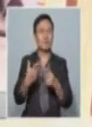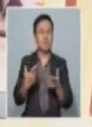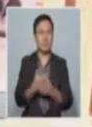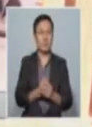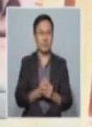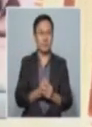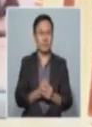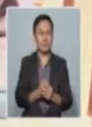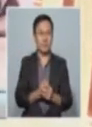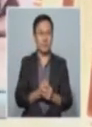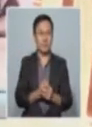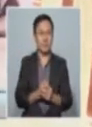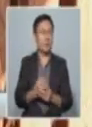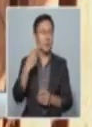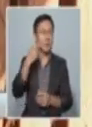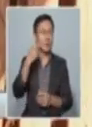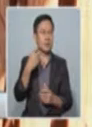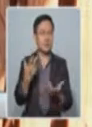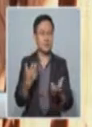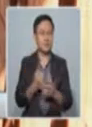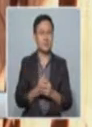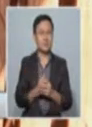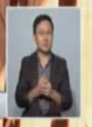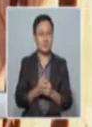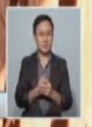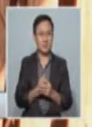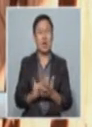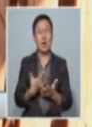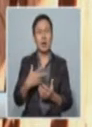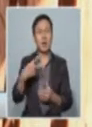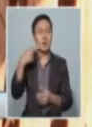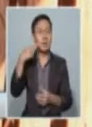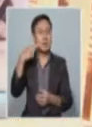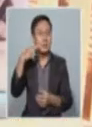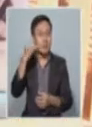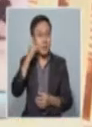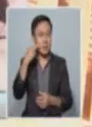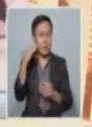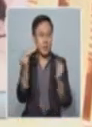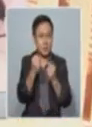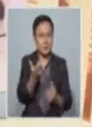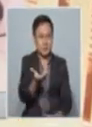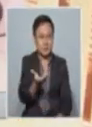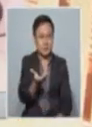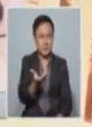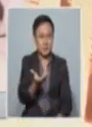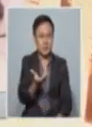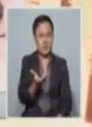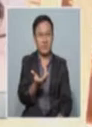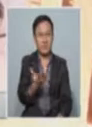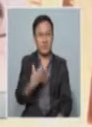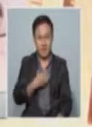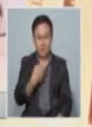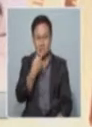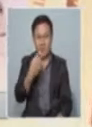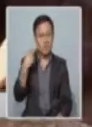เป็นก้อนอยู่แล้ว เออมันก็เป็นก้อนอยู่แล้ว งั้นได้ขอเลือกก้อนเย็นๆให้สักก้อนดู เอาสิครับ มันเย็นทุกก้อนไหมเนี่ยของลุง เย็นทุ